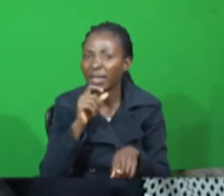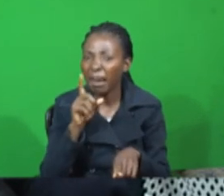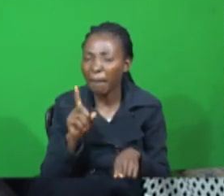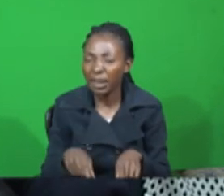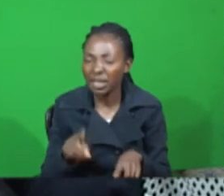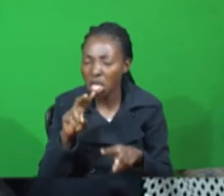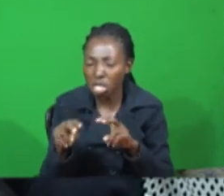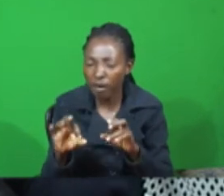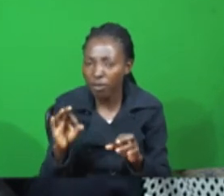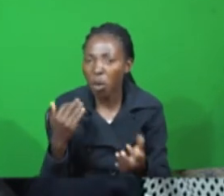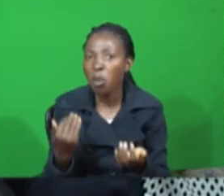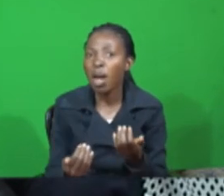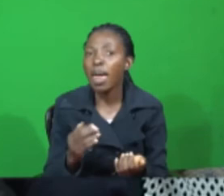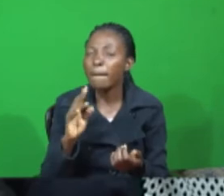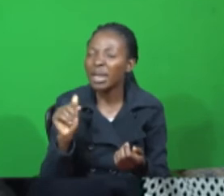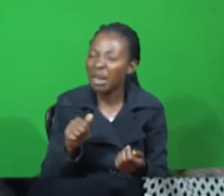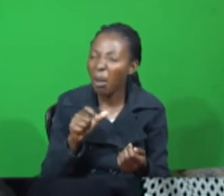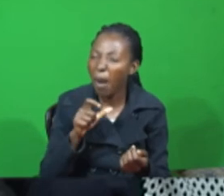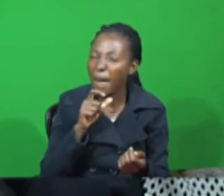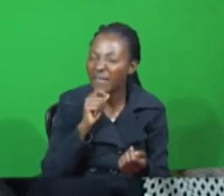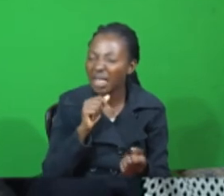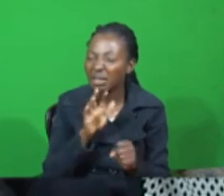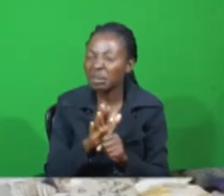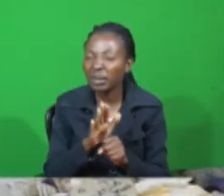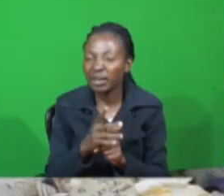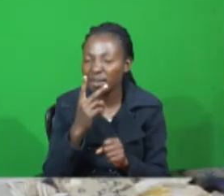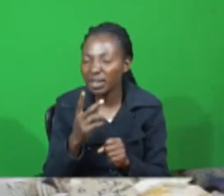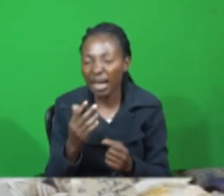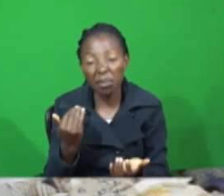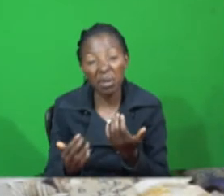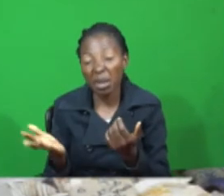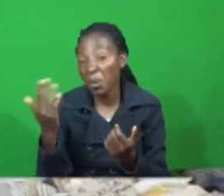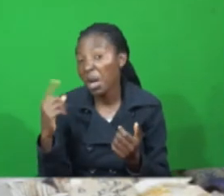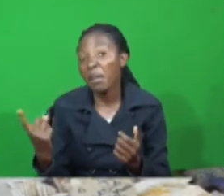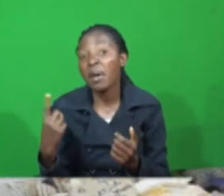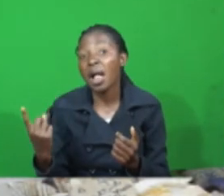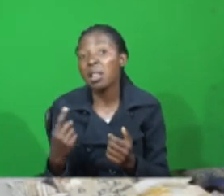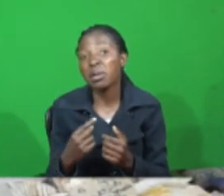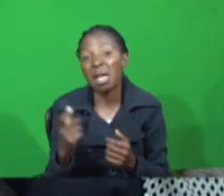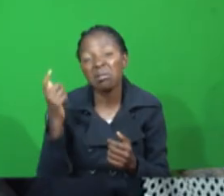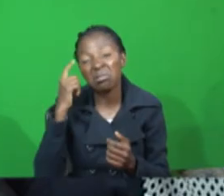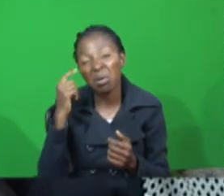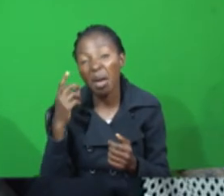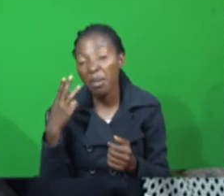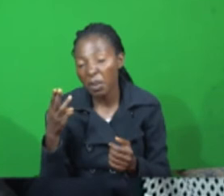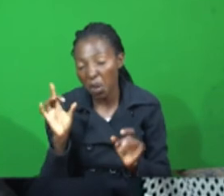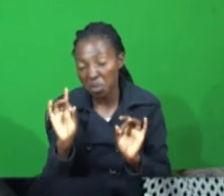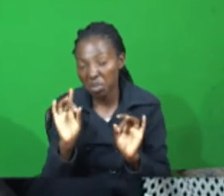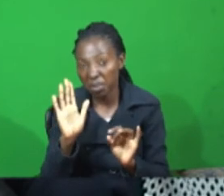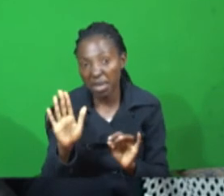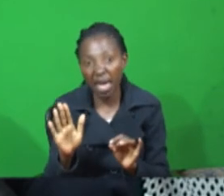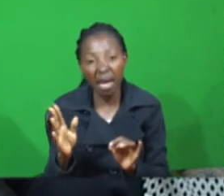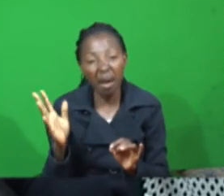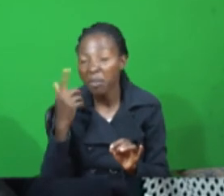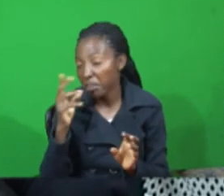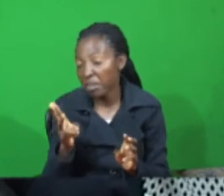But madhara ari kwezvinezvi unonzwa achibhosta kuti achauya mwana anouya. Saka iwo uno. Kwaari ikoko vari kumuchengeta ikoko pane pazvichava